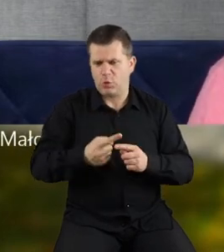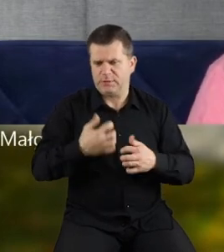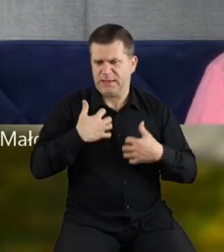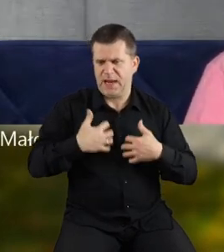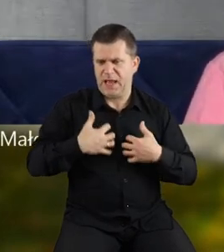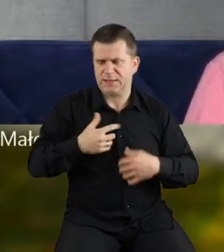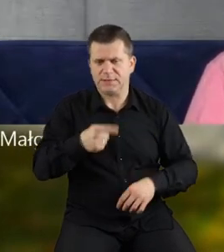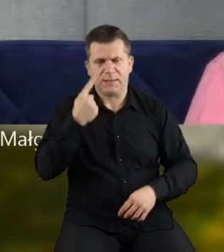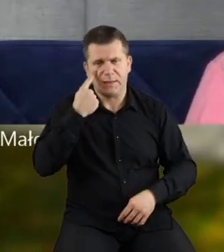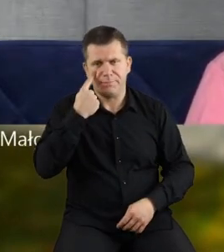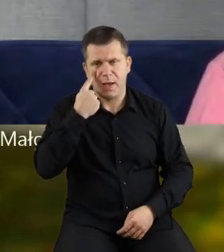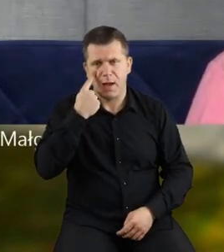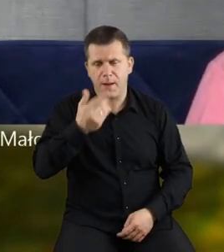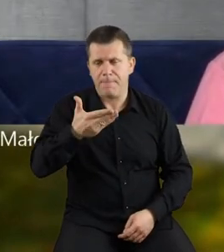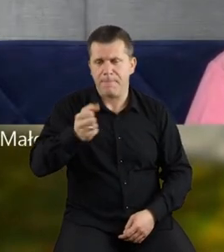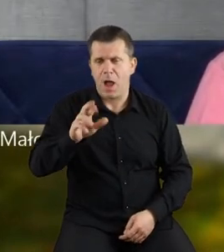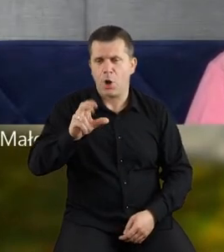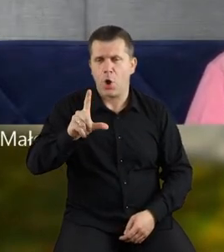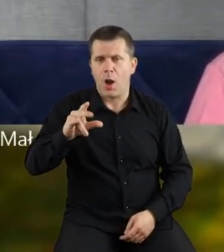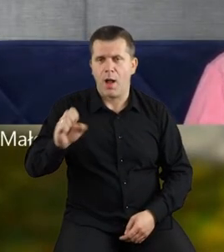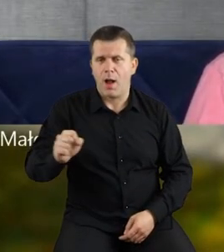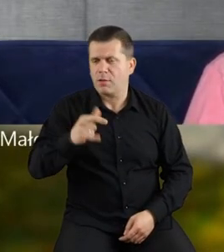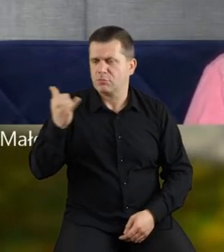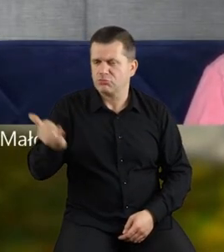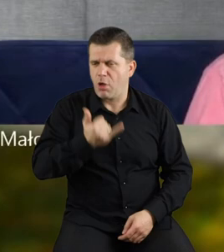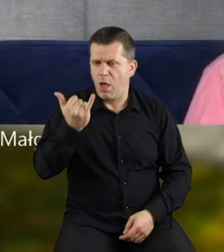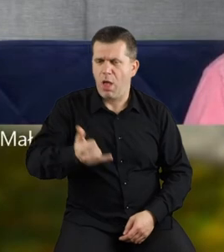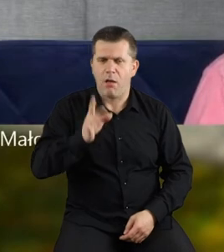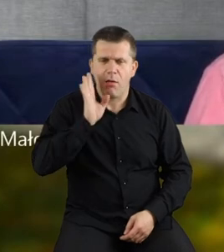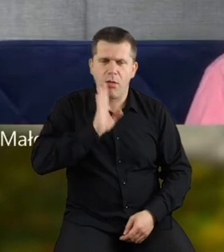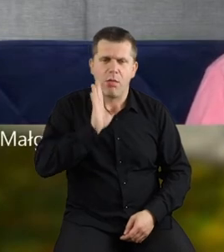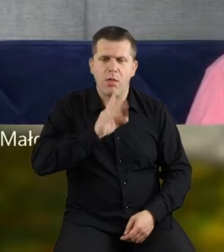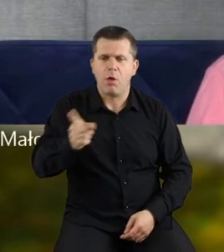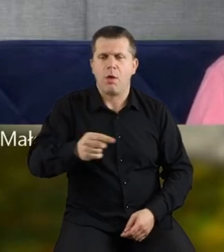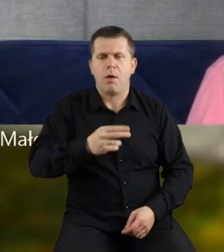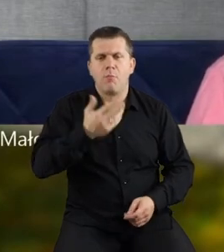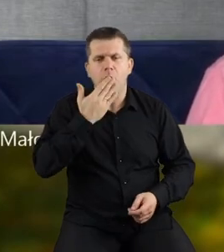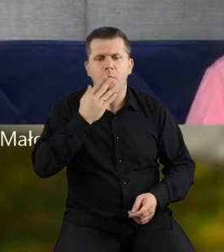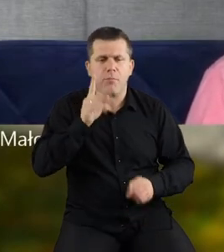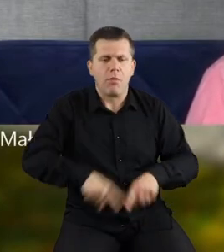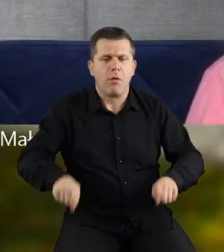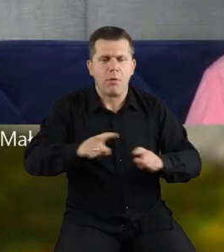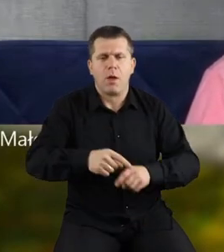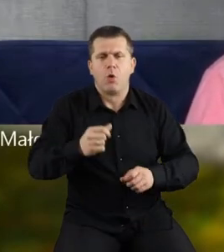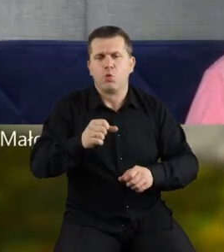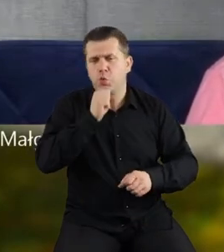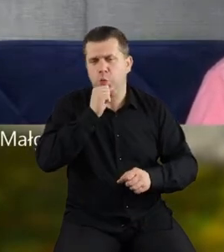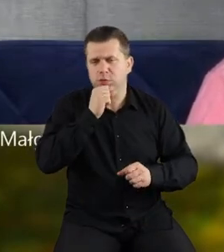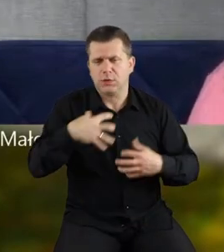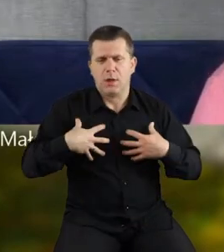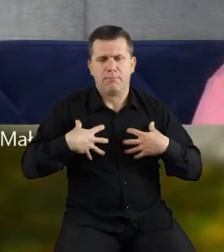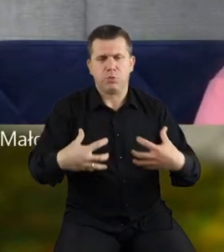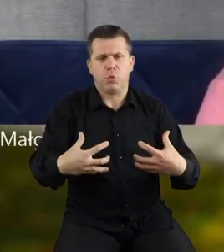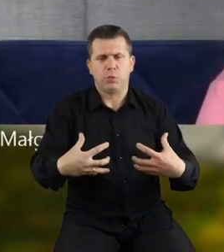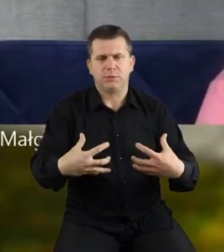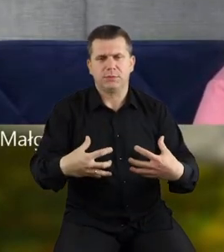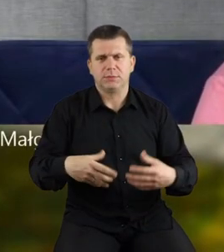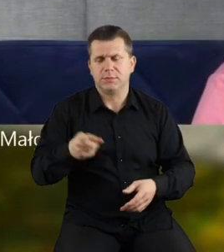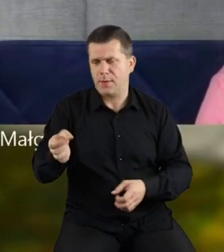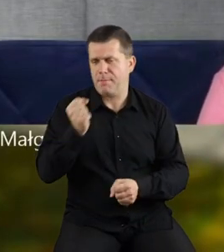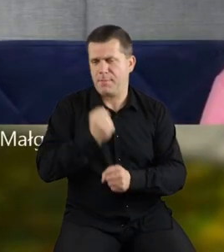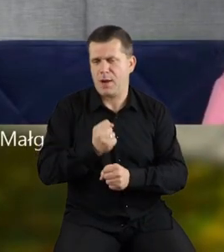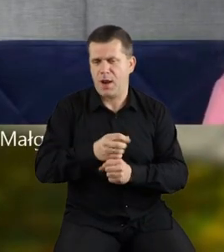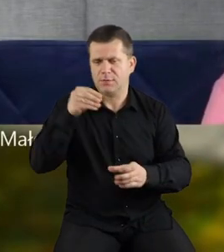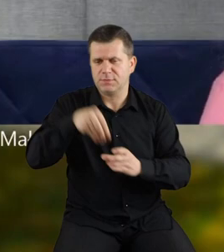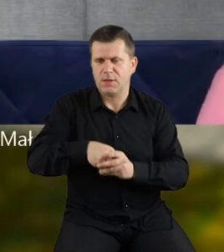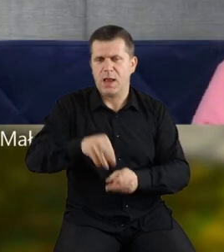Szczególnie drażni mnie chyba Mariolka, u której ciągle jest podkreślony jej duży biust. To jest pani pracująca w redakcji, no tobie